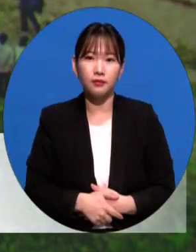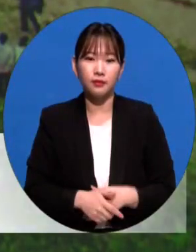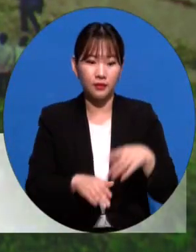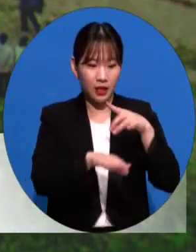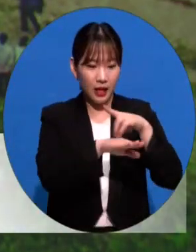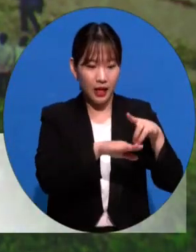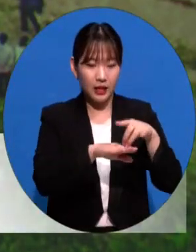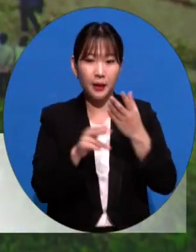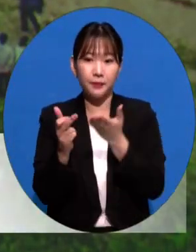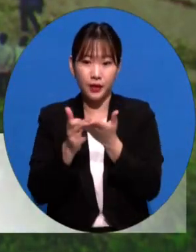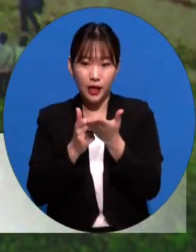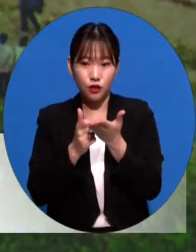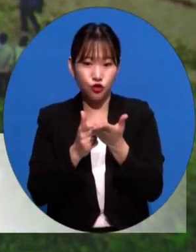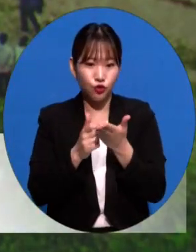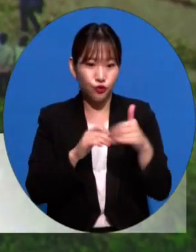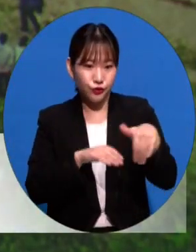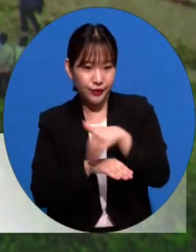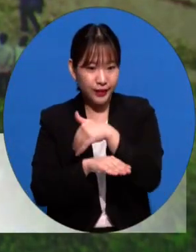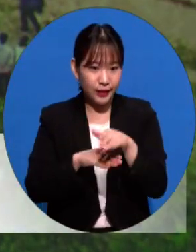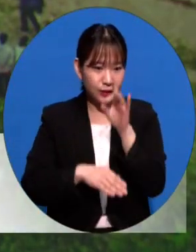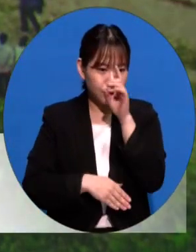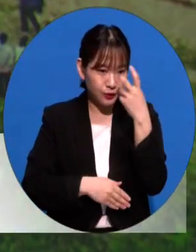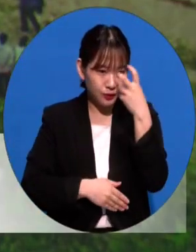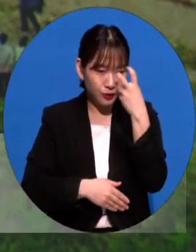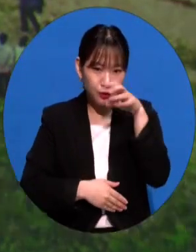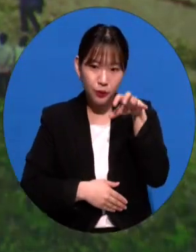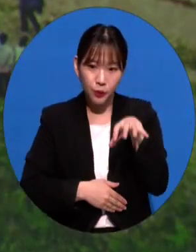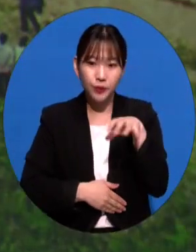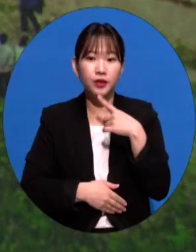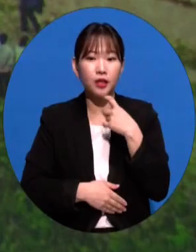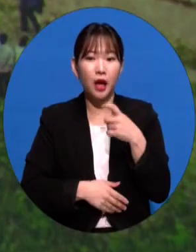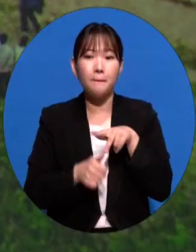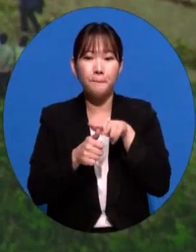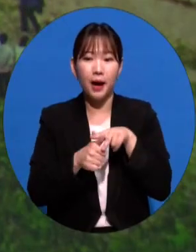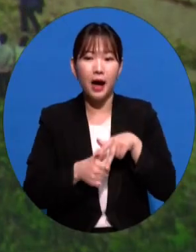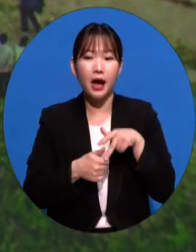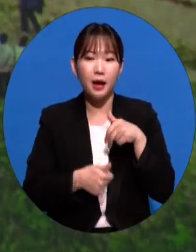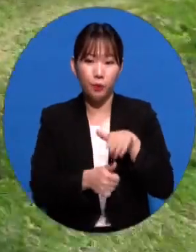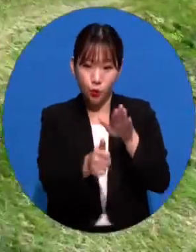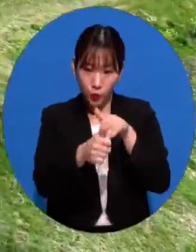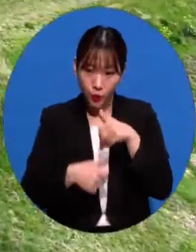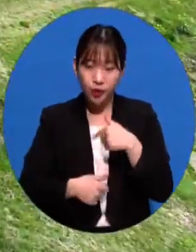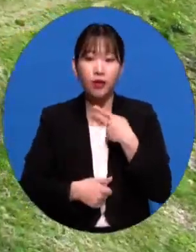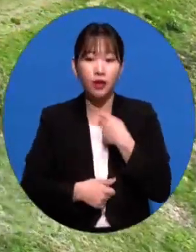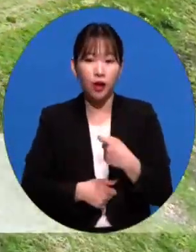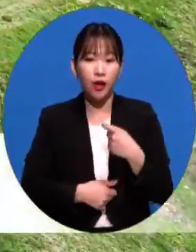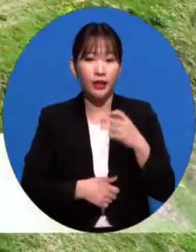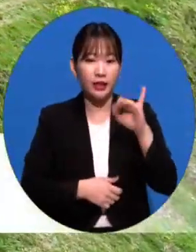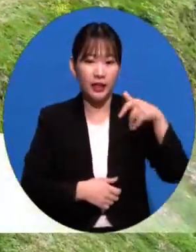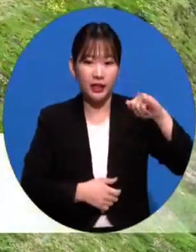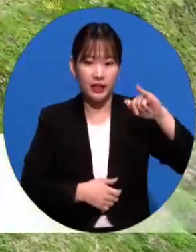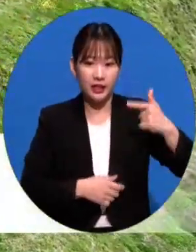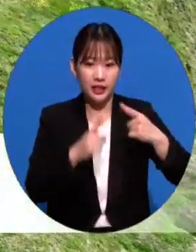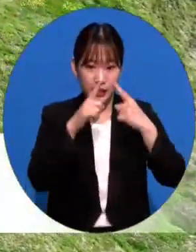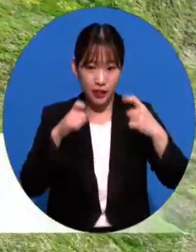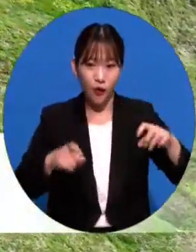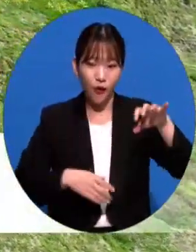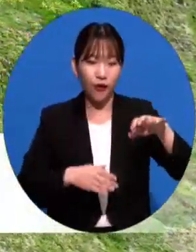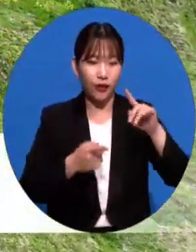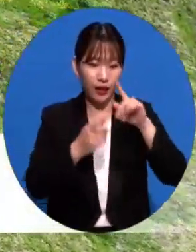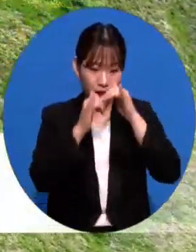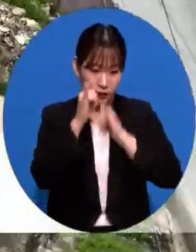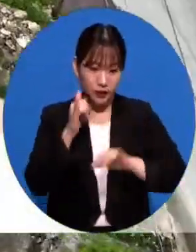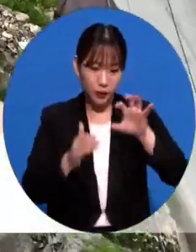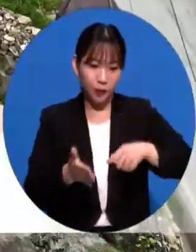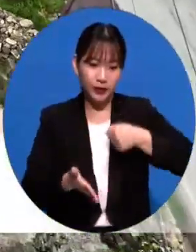해남과 저주의 출입 통제소로서 제주말을 수송하던 통로였던 이진성제에 대한 국가 사적 지정이